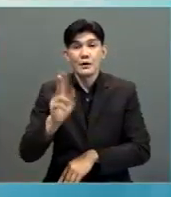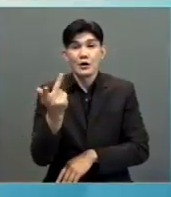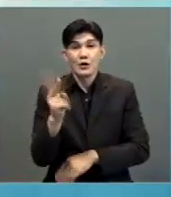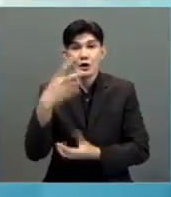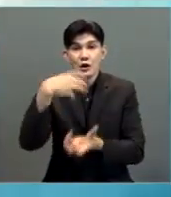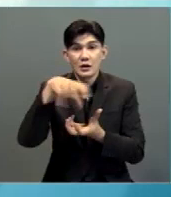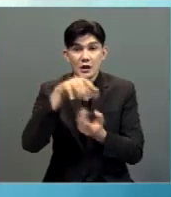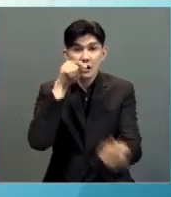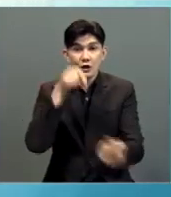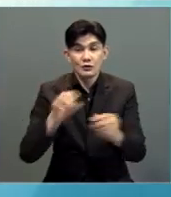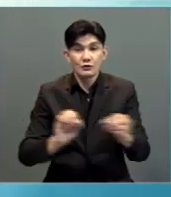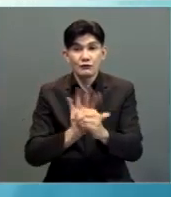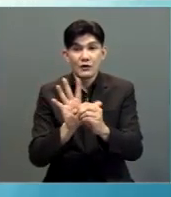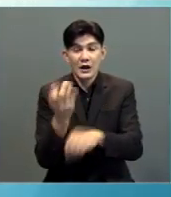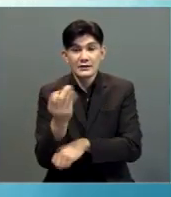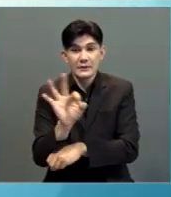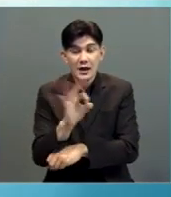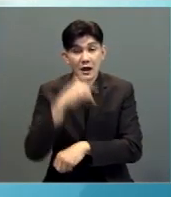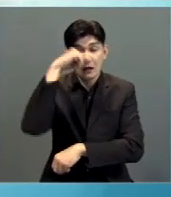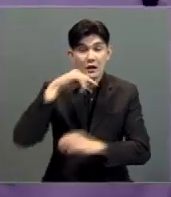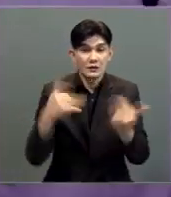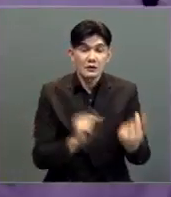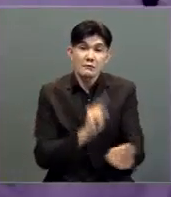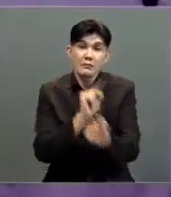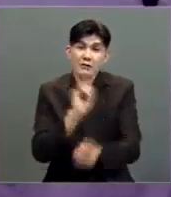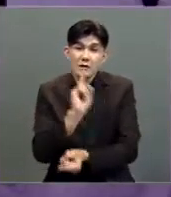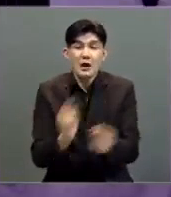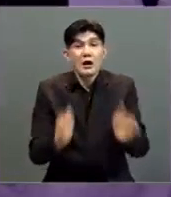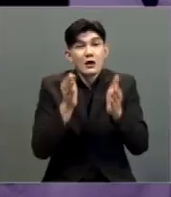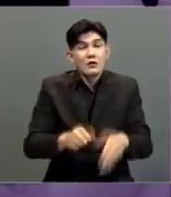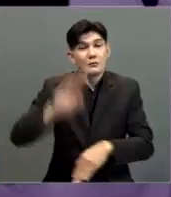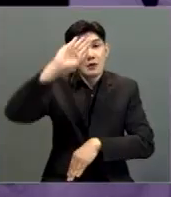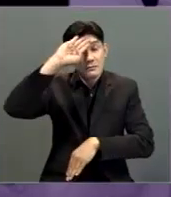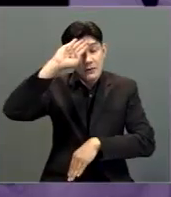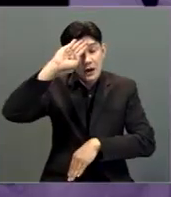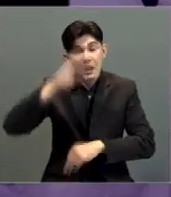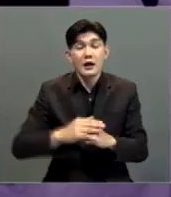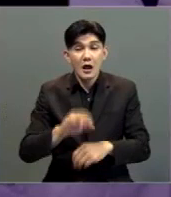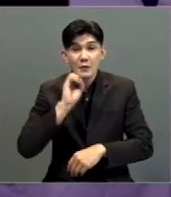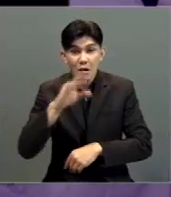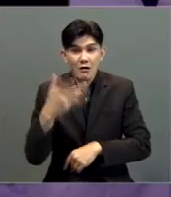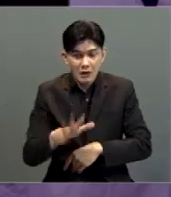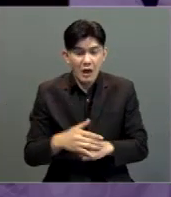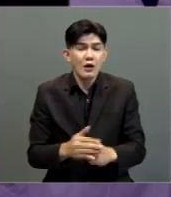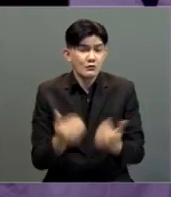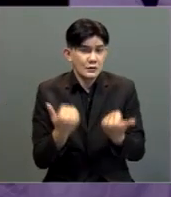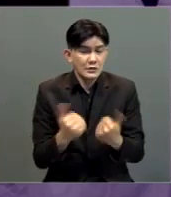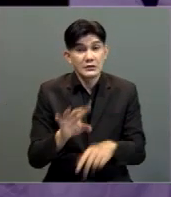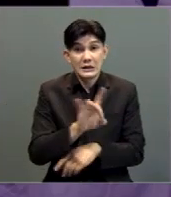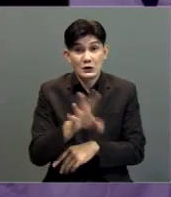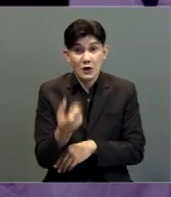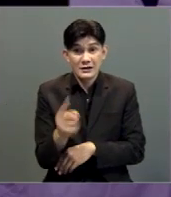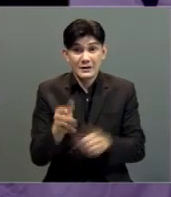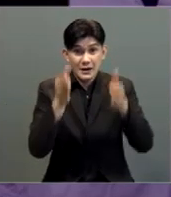พูดถสถานการณโควิด-19 ในประเทศไทยซึก็พบว่ามีจำนวผู้ป่วยยืนยันเพิมขึนวันนี้ 11